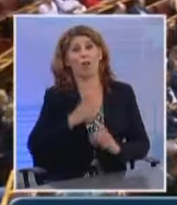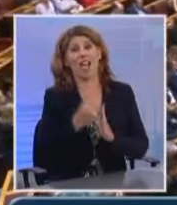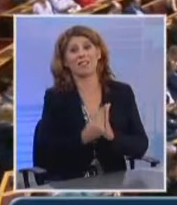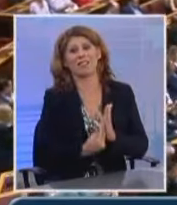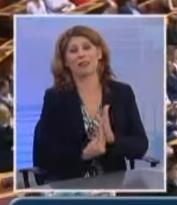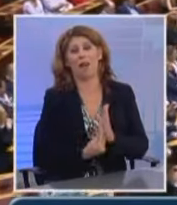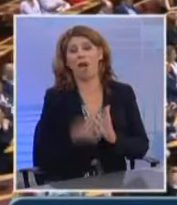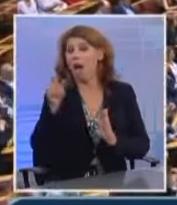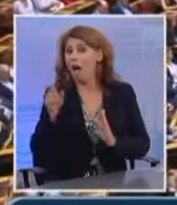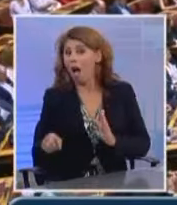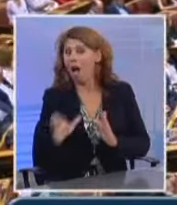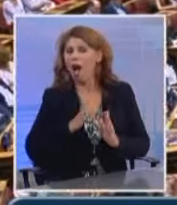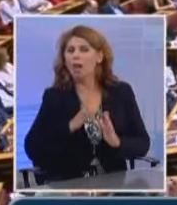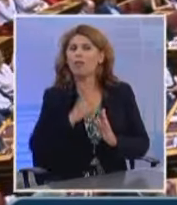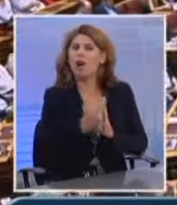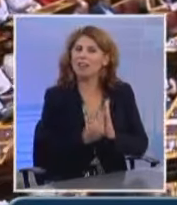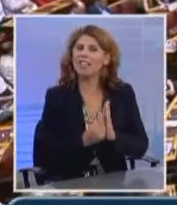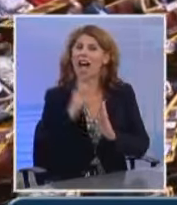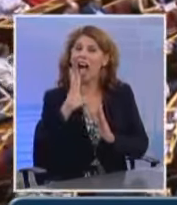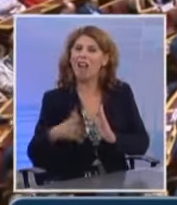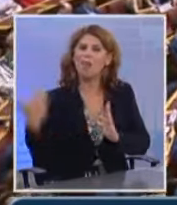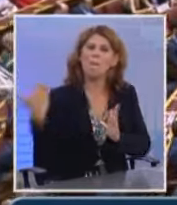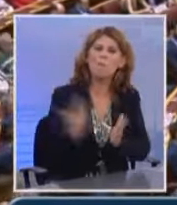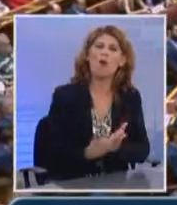την αξία εσείς τη δείχνετε κάθε μέρα.